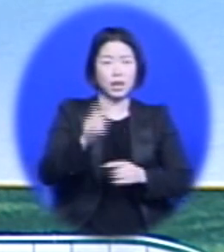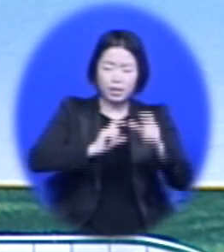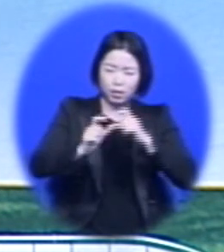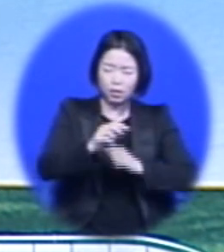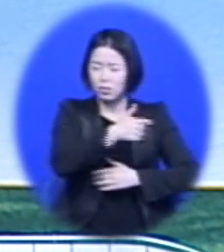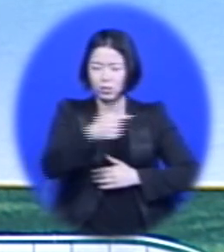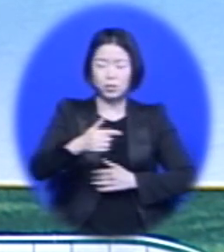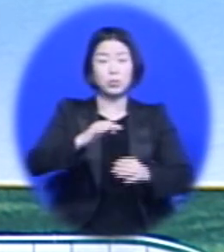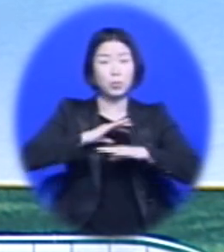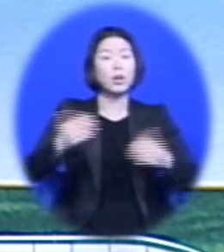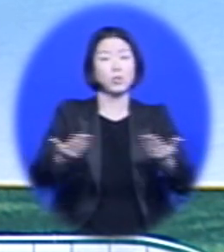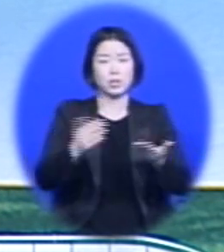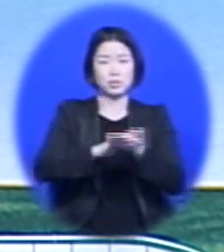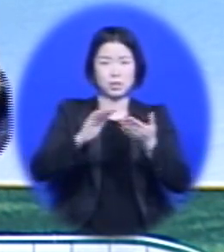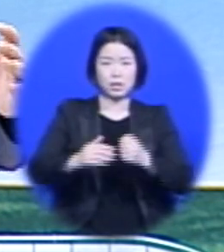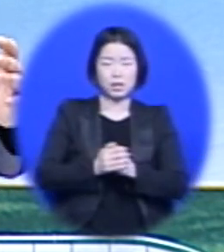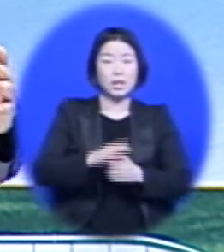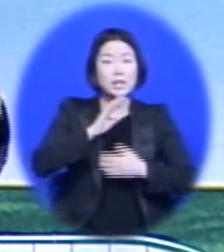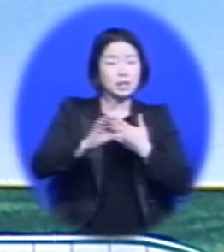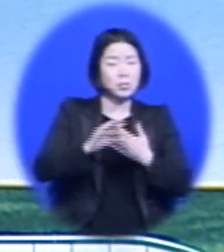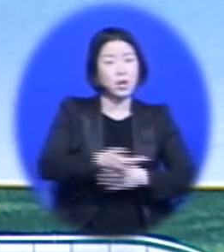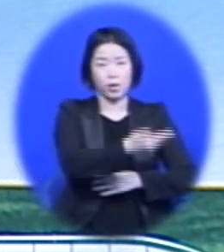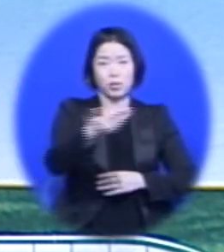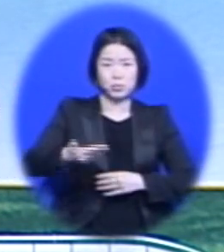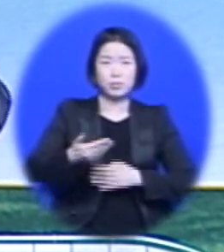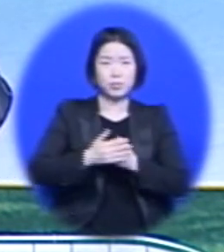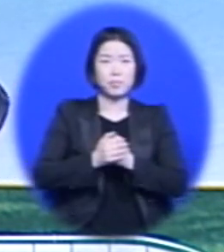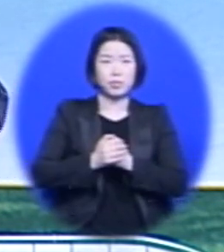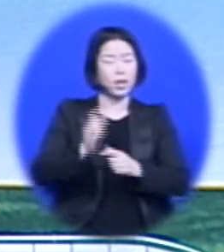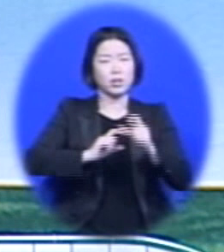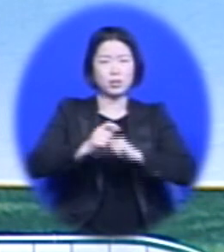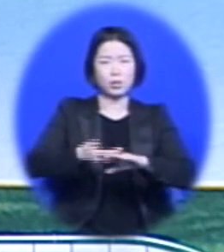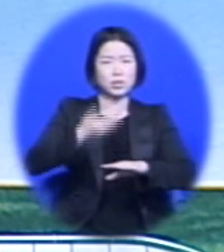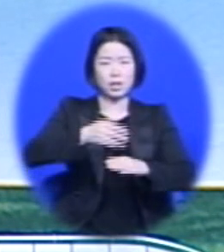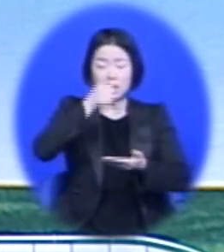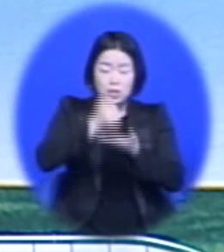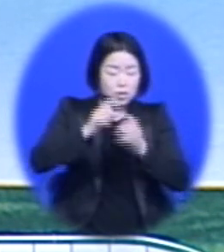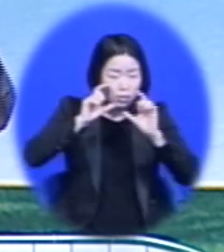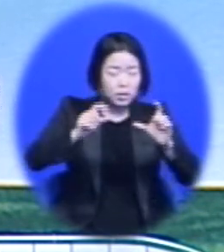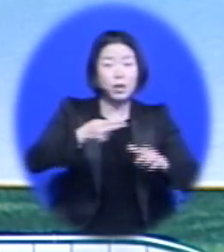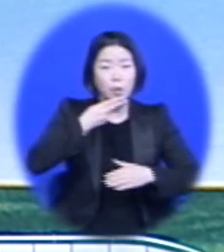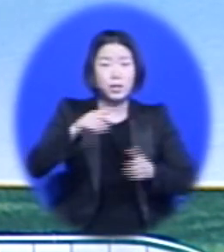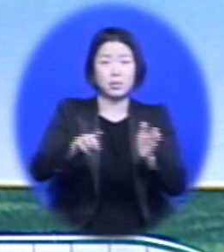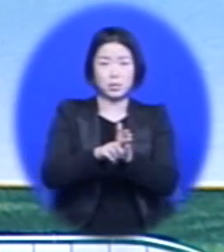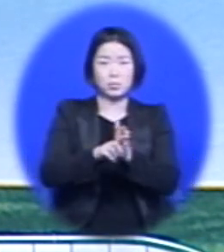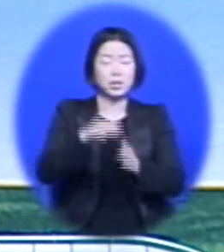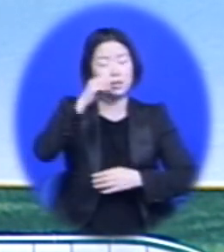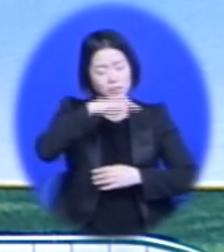크고 놀라운 일입니다. 그러면 여러분 더 이상 정죄가 없다는 믿음이 그냥